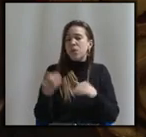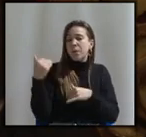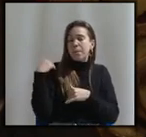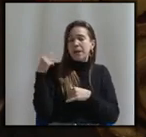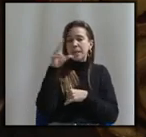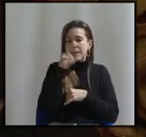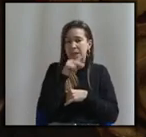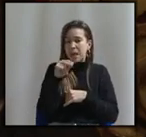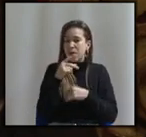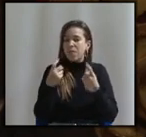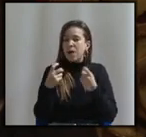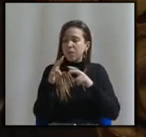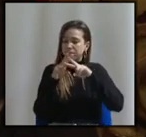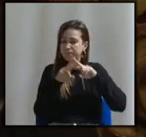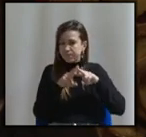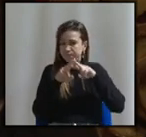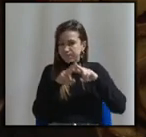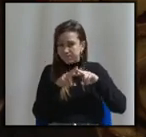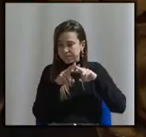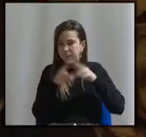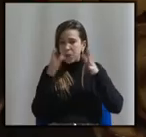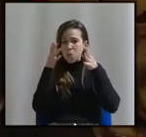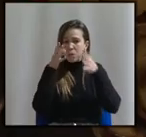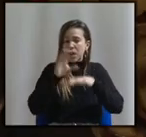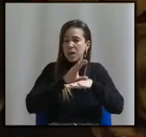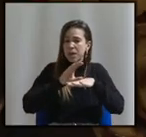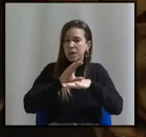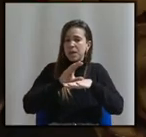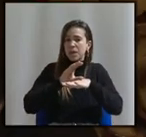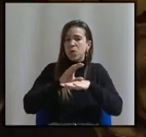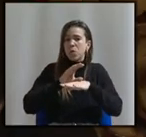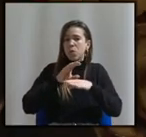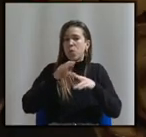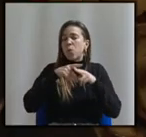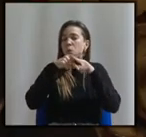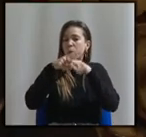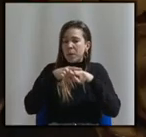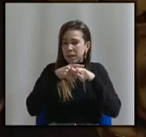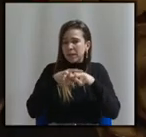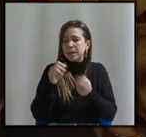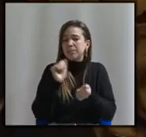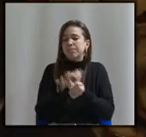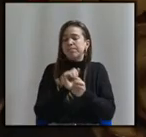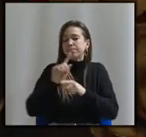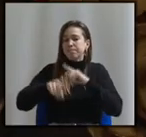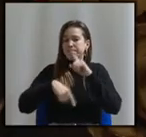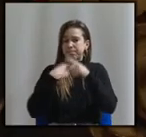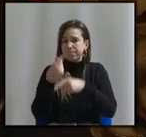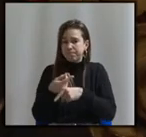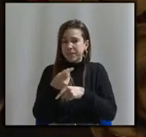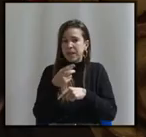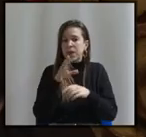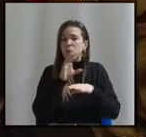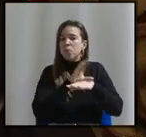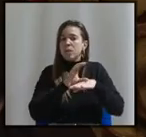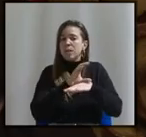acabant de valorar a nivell de Consell de Direcció del Consell Comarcal, esperem poder-lo presentar al proper Consell d'Alcaldes i així passar-ho